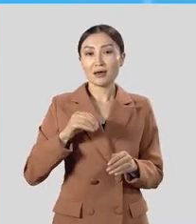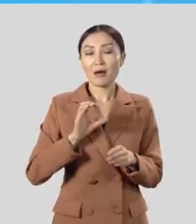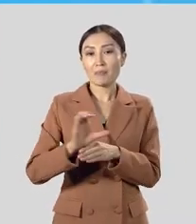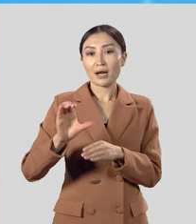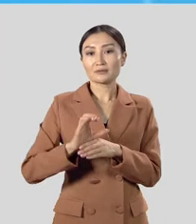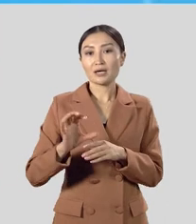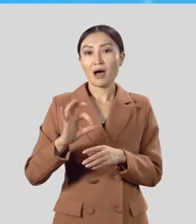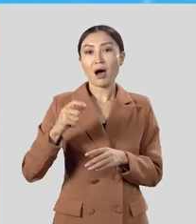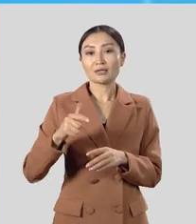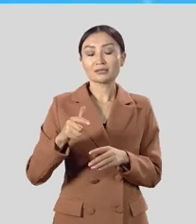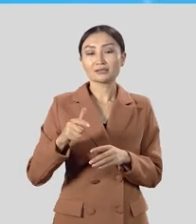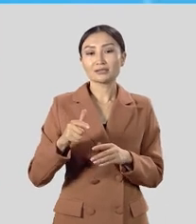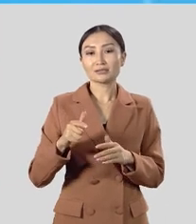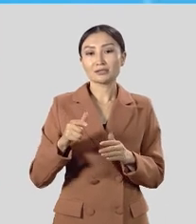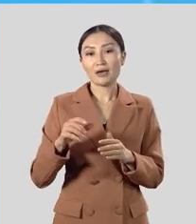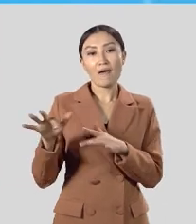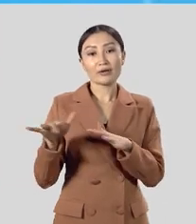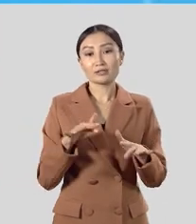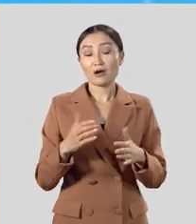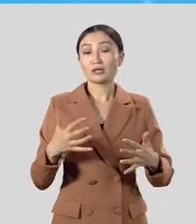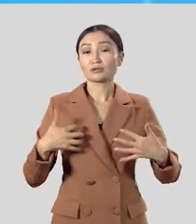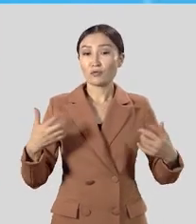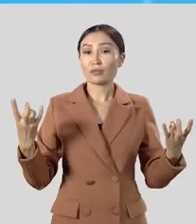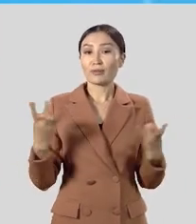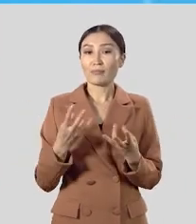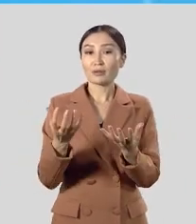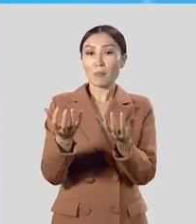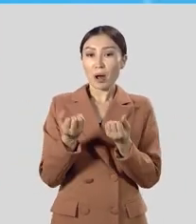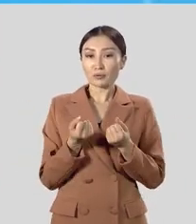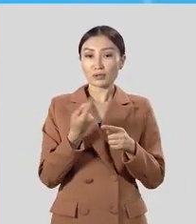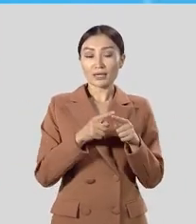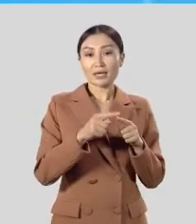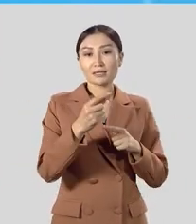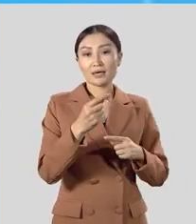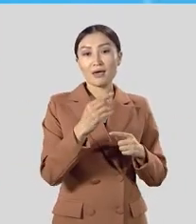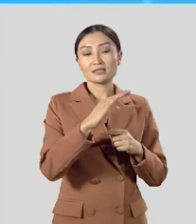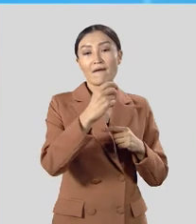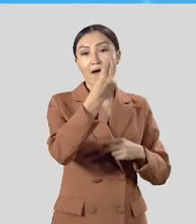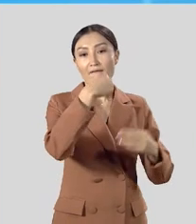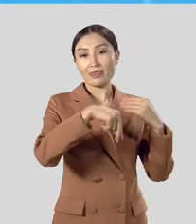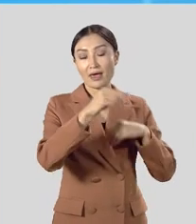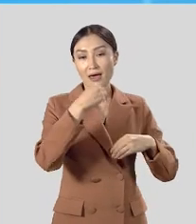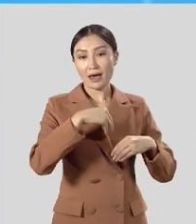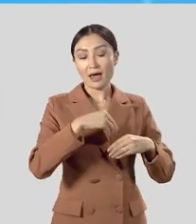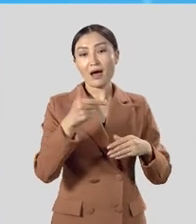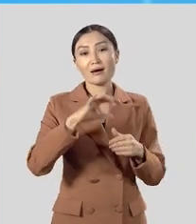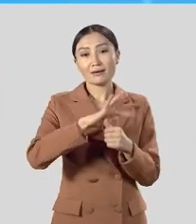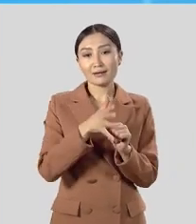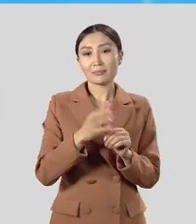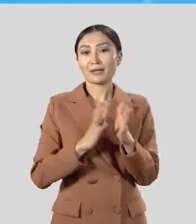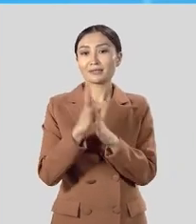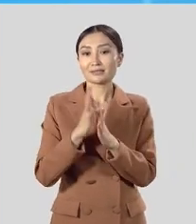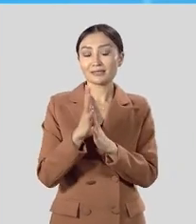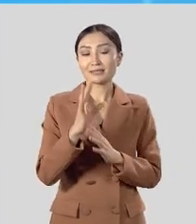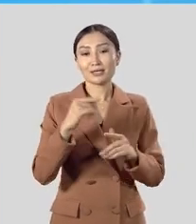производить органические вещества. Животным необходимо получать эти вещества извне, потребляя грибы,